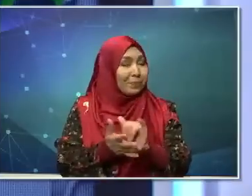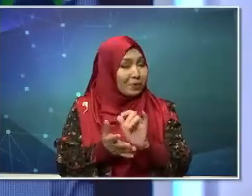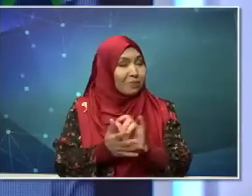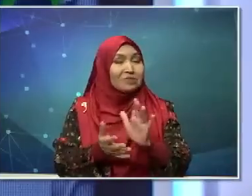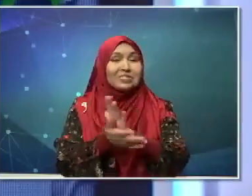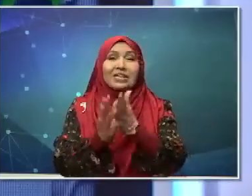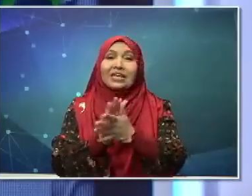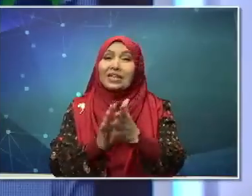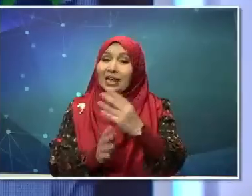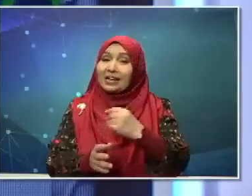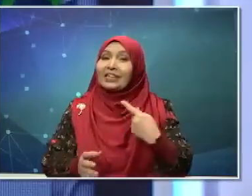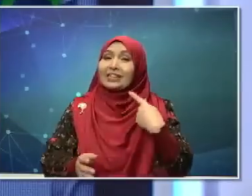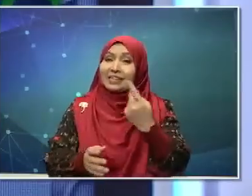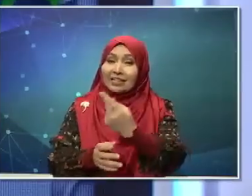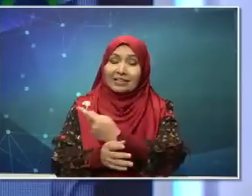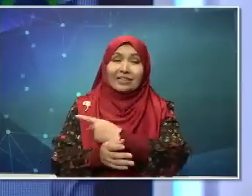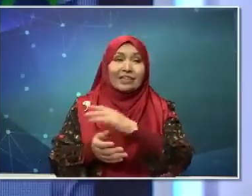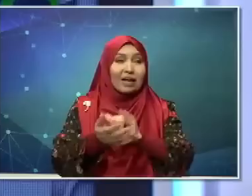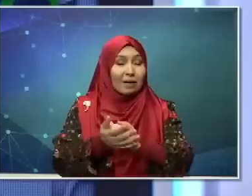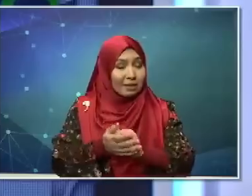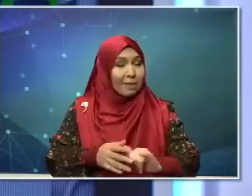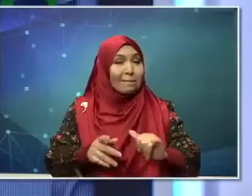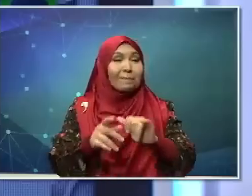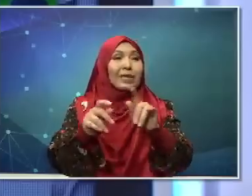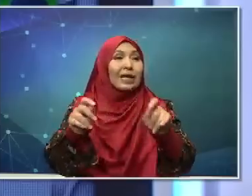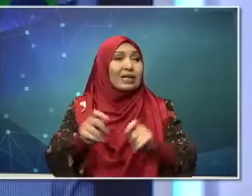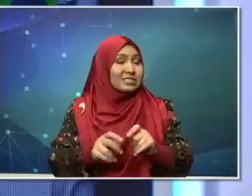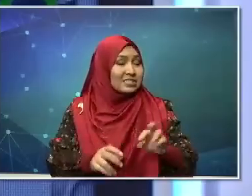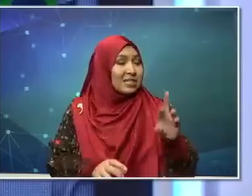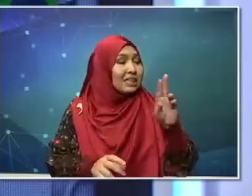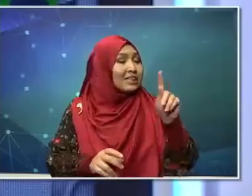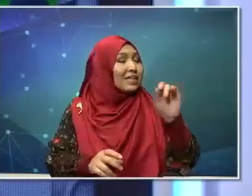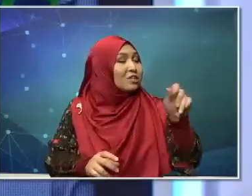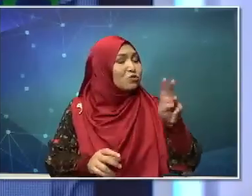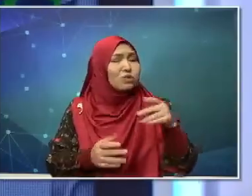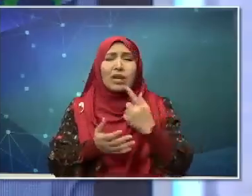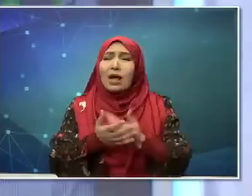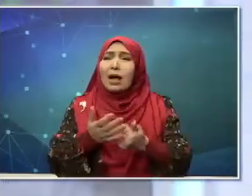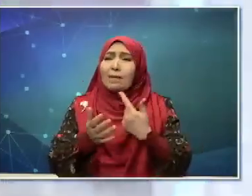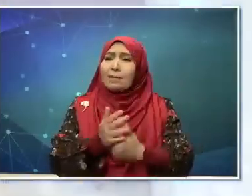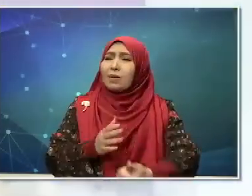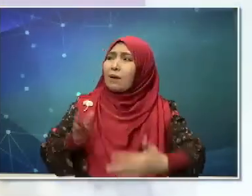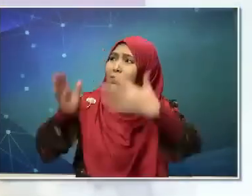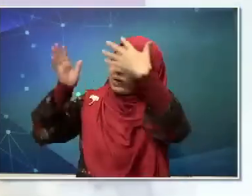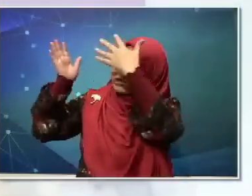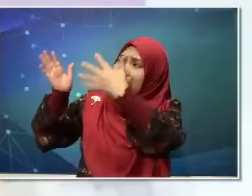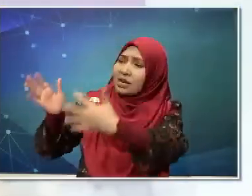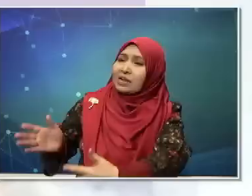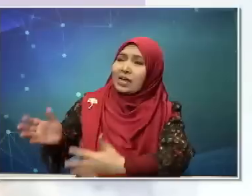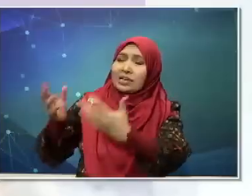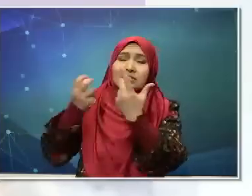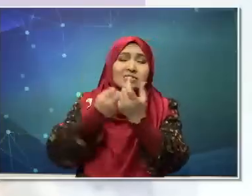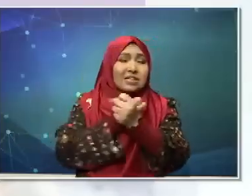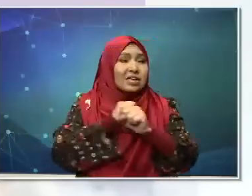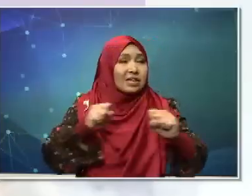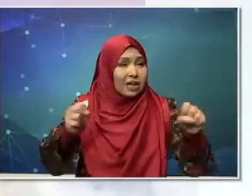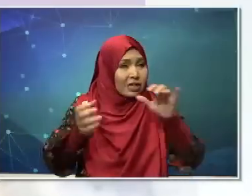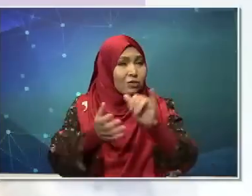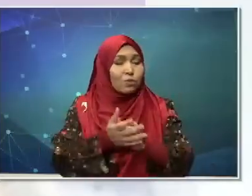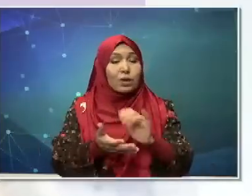itu Mari kita singgah jap keruangan tajuk kita Jogja saksikan apel paparan yang telah kita Sediakan ya itulah